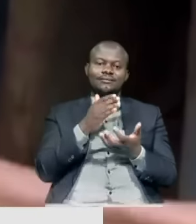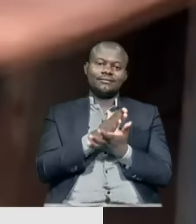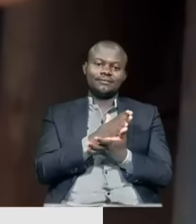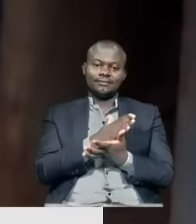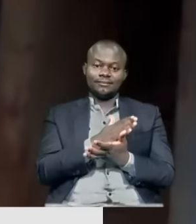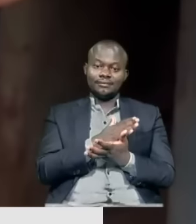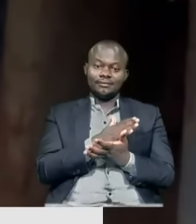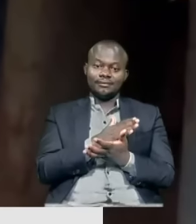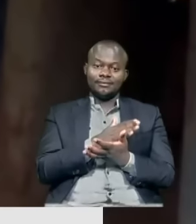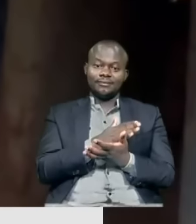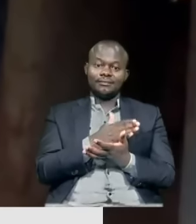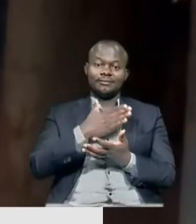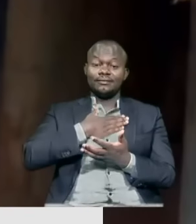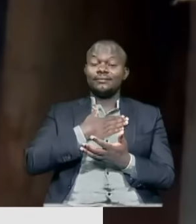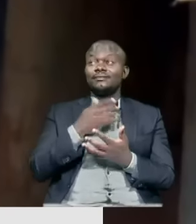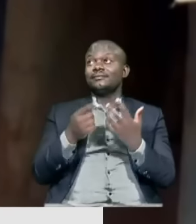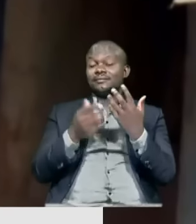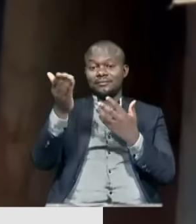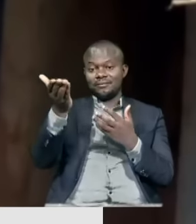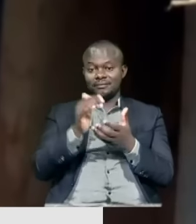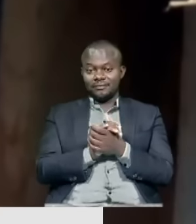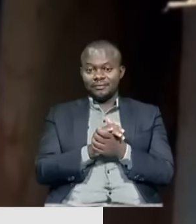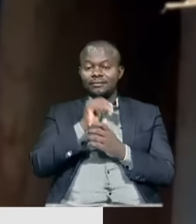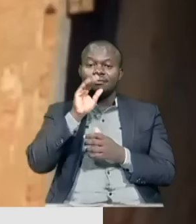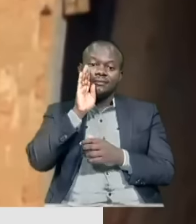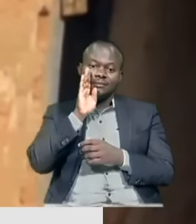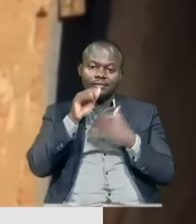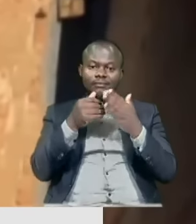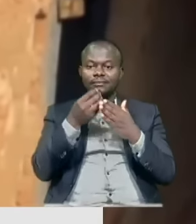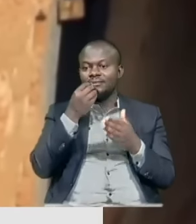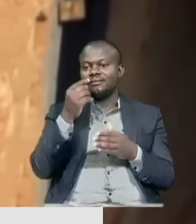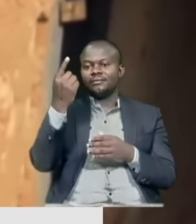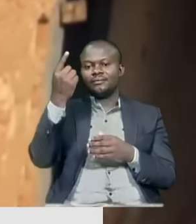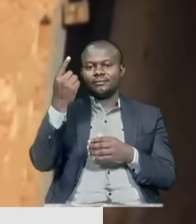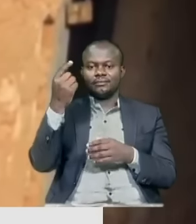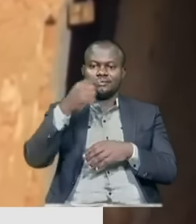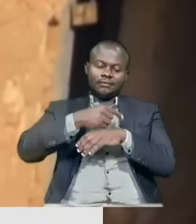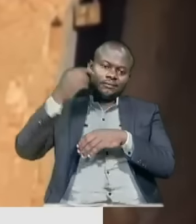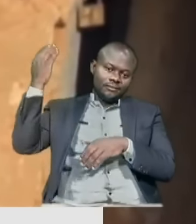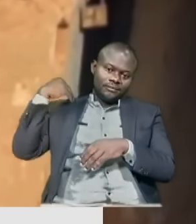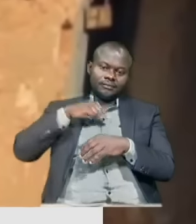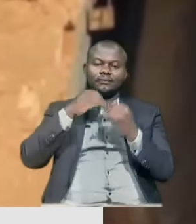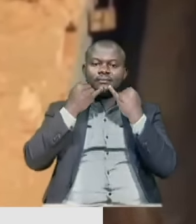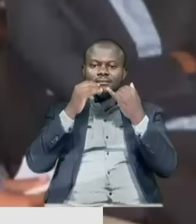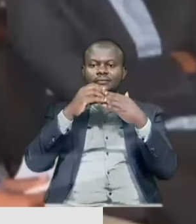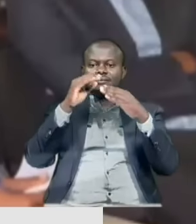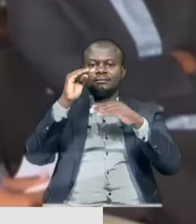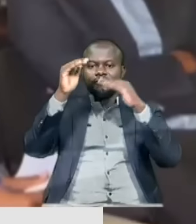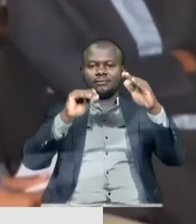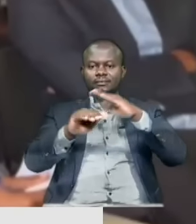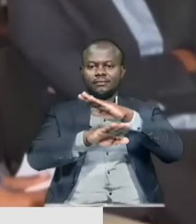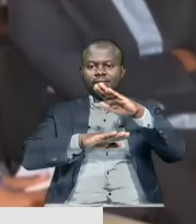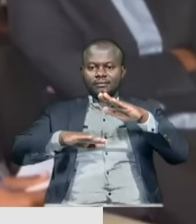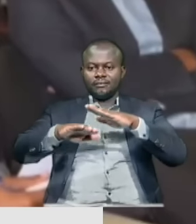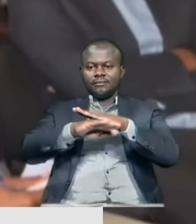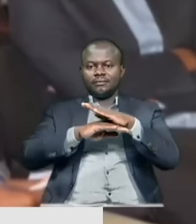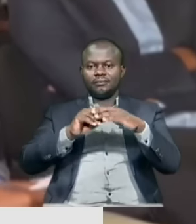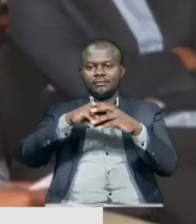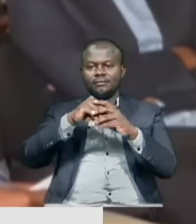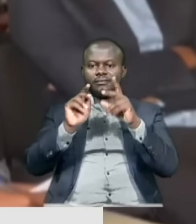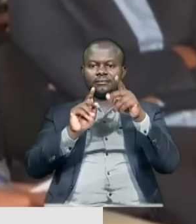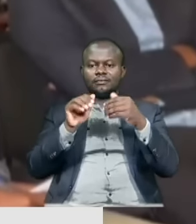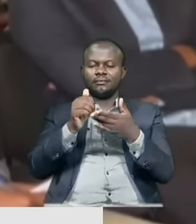Tewe twakaneje n'uto. Ntago nakubeye. Mu minsi ishize Kamire yamenyeshejwe n'abayobozi bo mu nzego z'ibanze ko ari mu